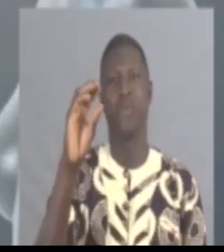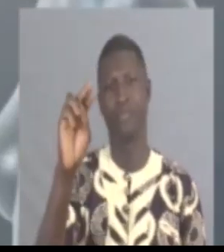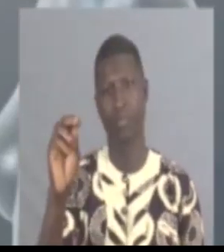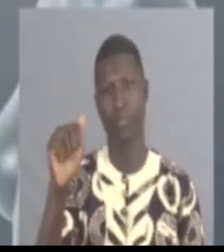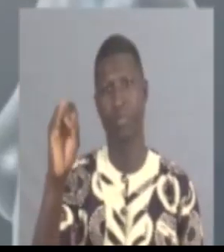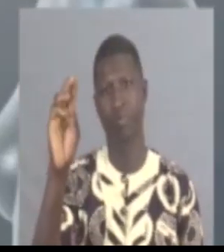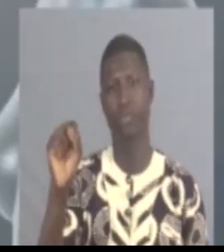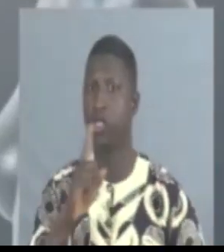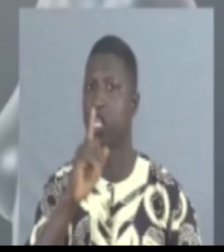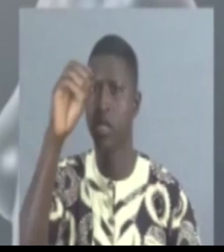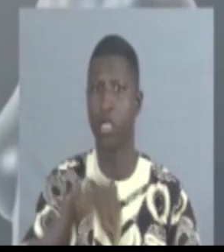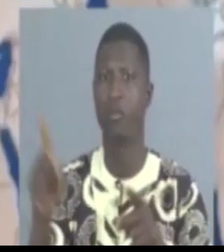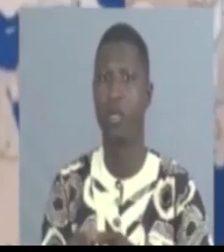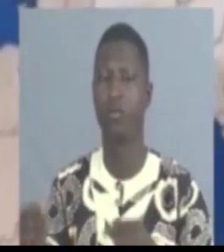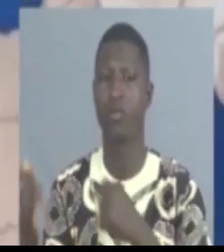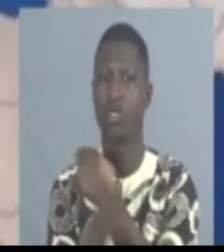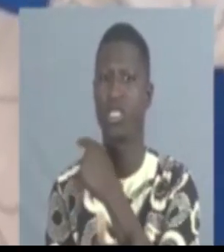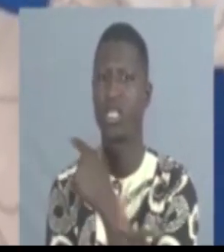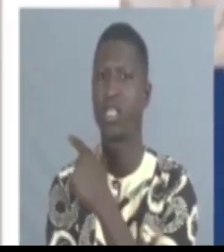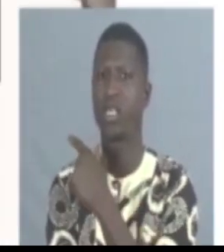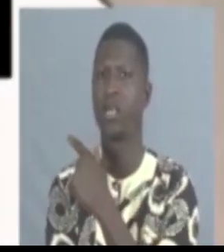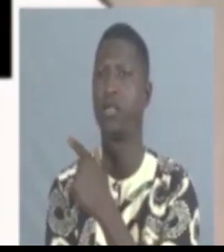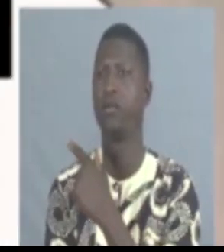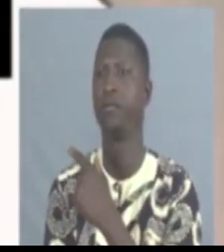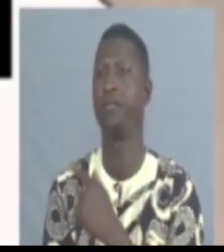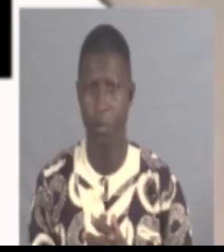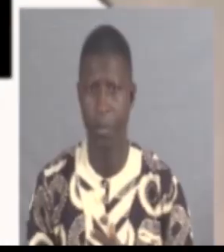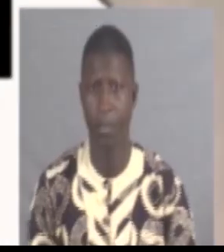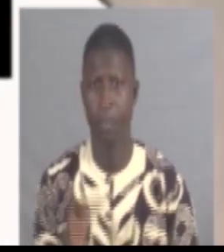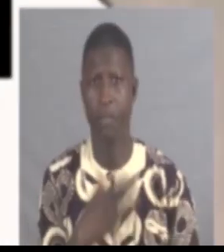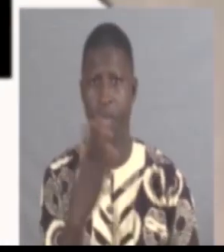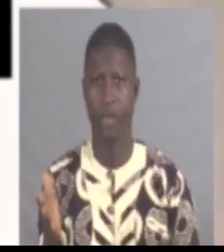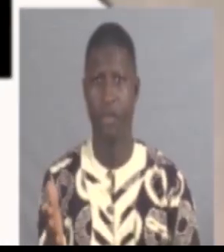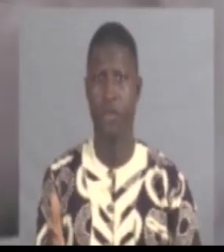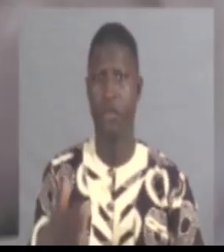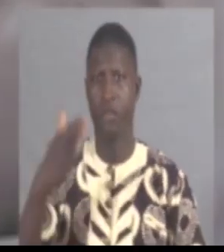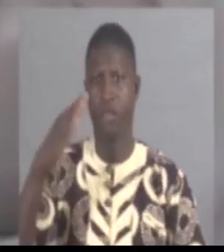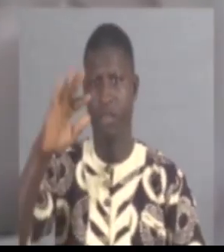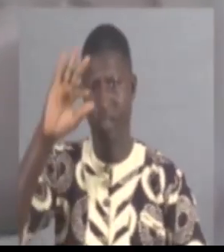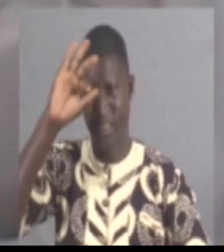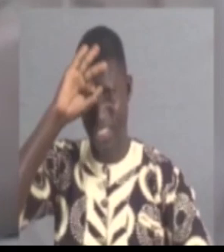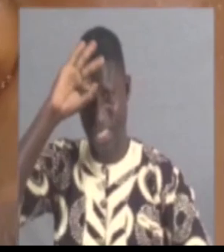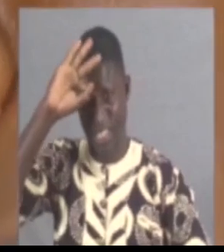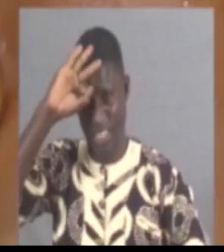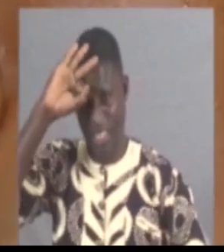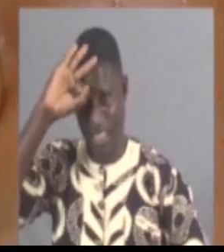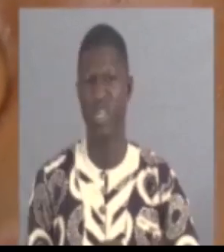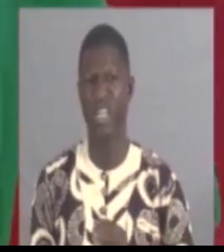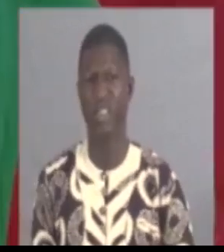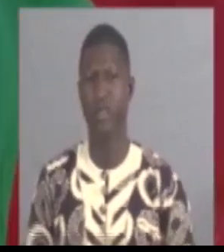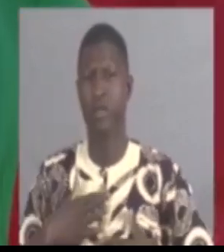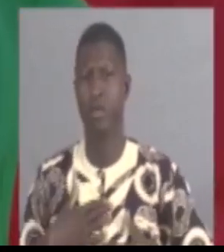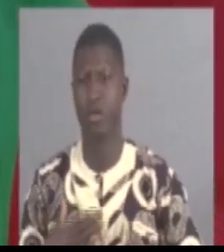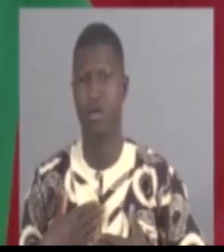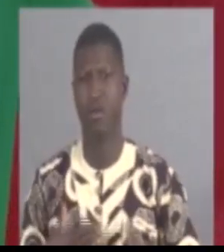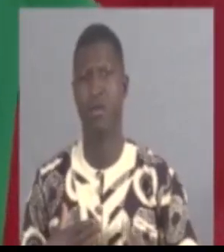jangoro bi di coronavirus mu ngi ci yenn rew yi ba ci sunu rew mi yi nak ñoy ay mandargam yaram bu tang